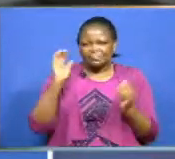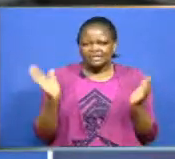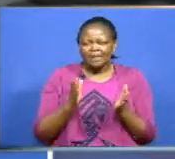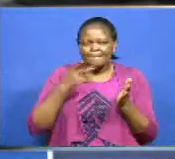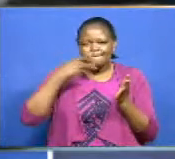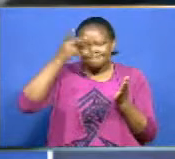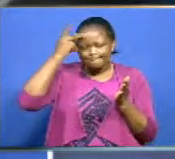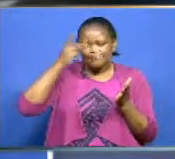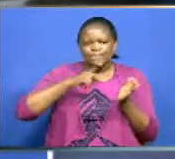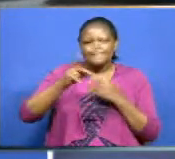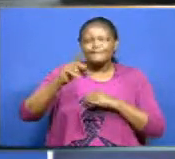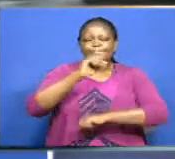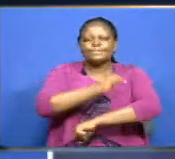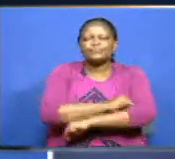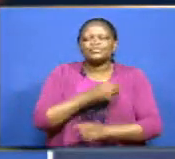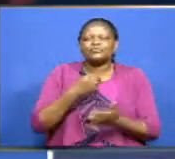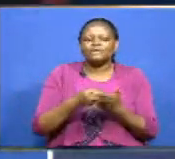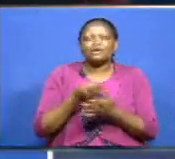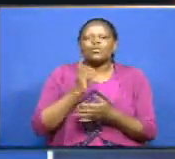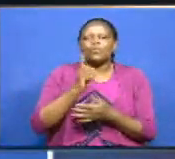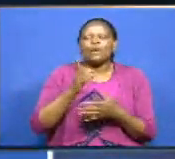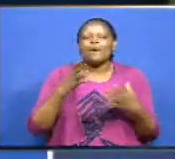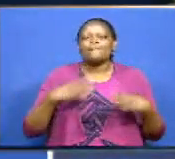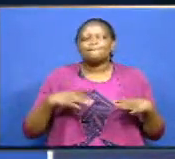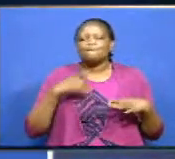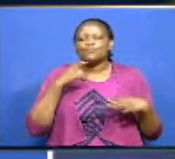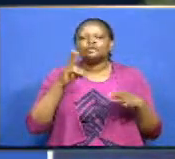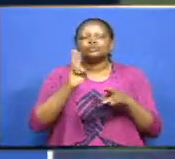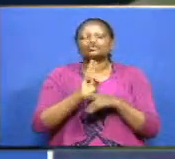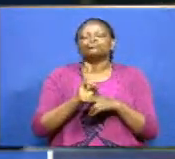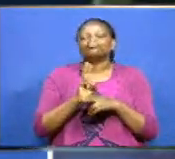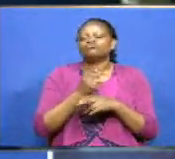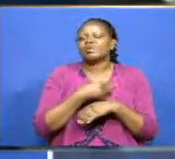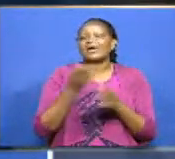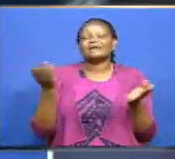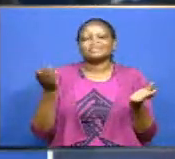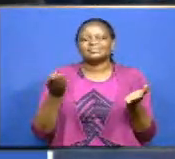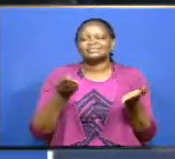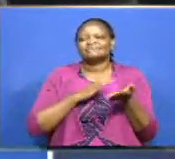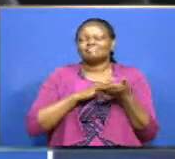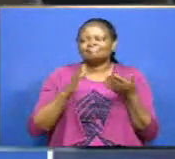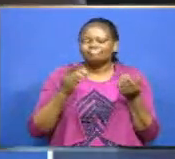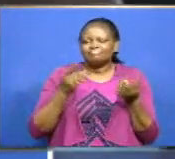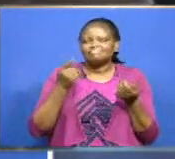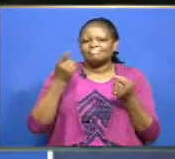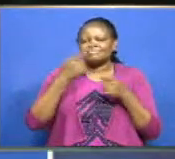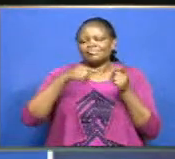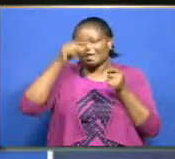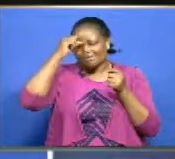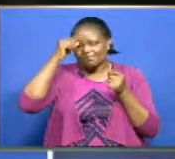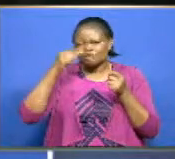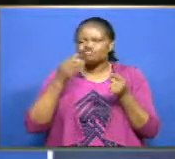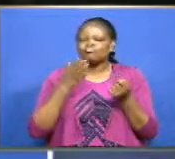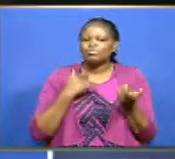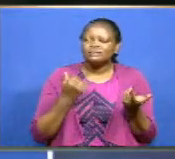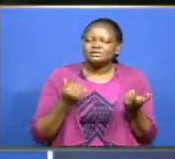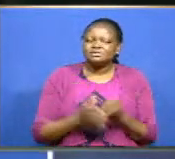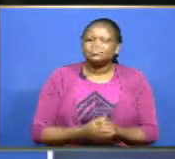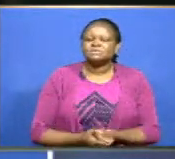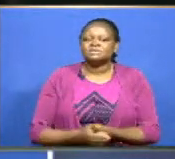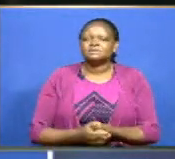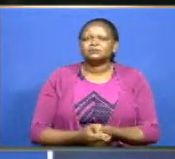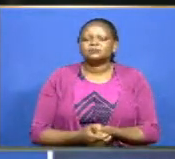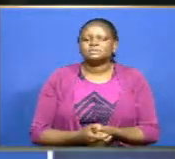wazazi kulipa karo na kuwaonya wale wanaotaka kutumia kisingizio cha agizo la serikali la kuzitaka taasisi za